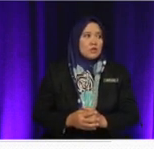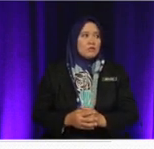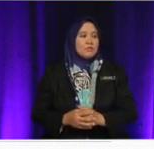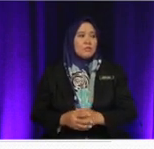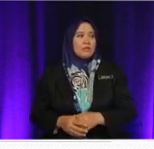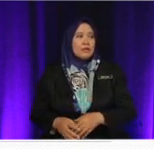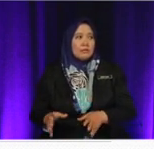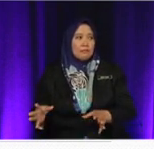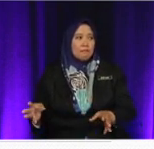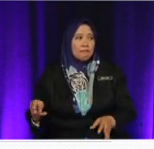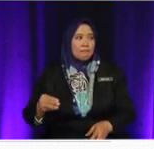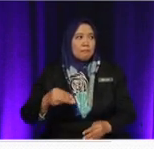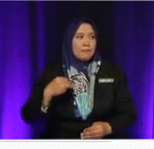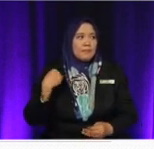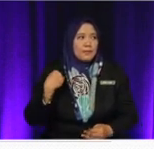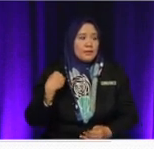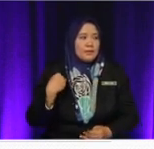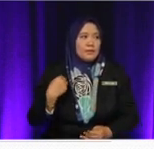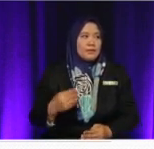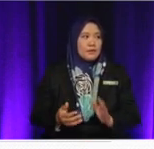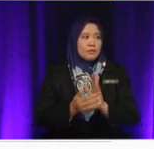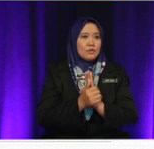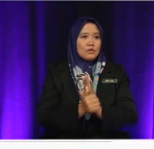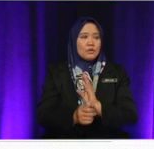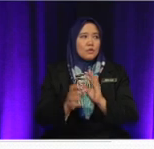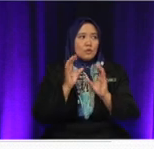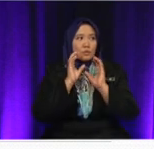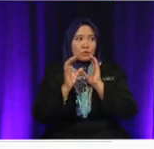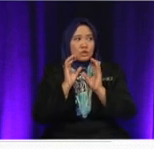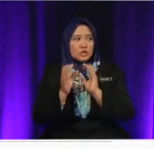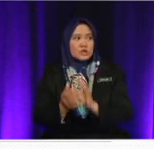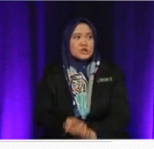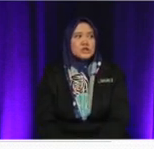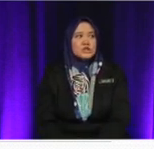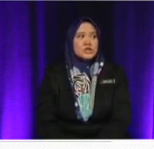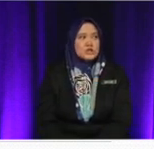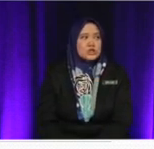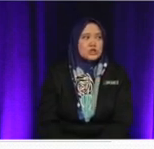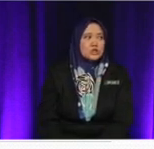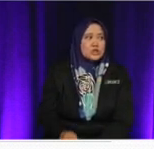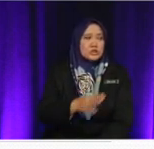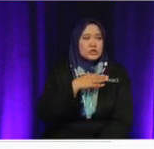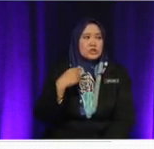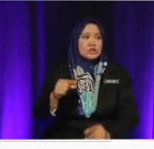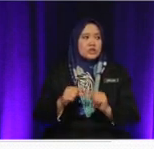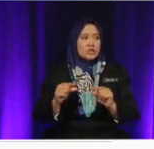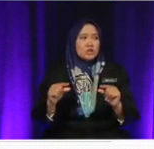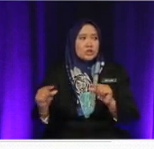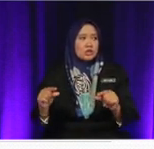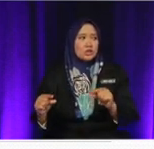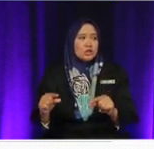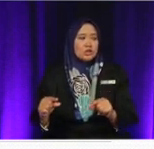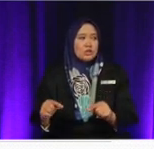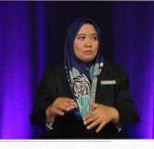Okey, ada tiga jawapan tadi kan? Jadi dapatlah markah penuh. Kemudian yang kedua, gaya kepimpinan Encik Fauzi. Ini antara nak